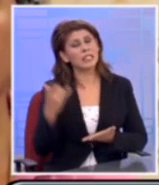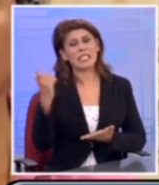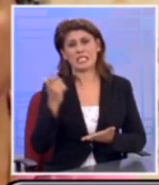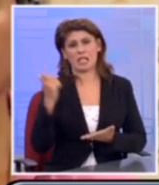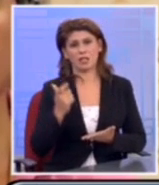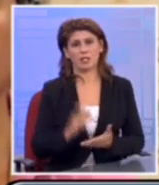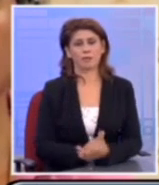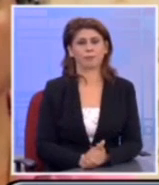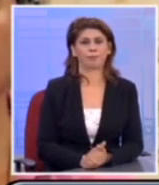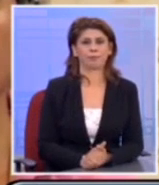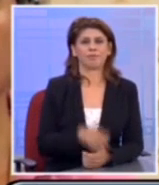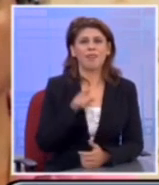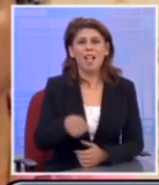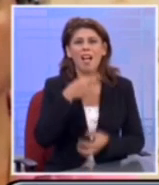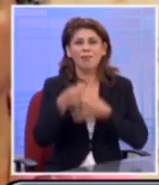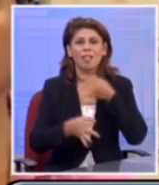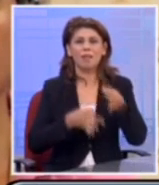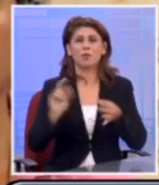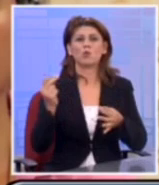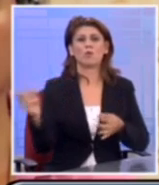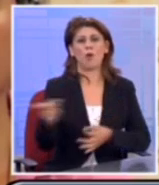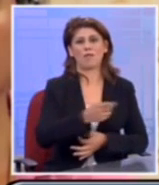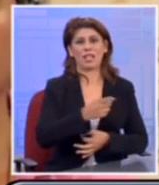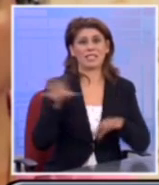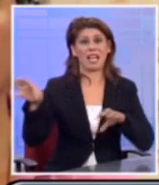τους. Αυτά ελέγχθησαν στους βουλευτές.